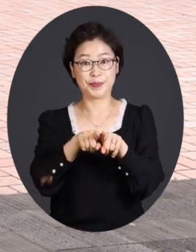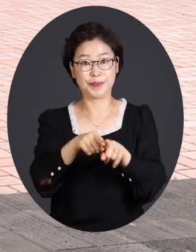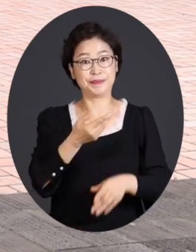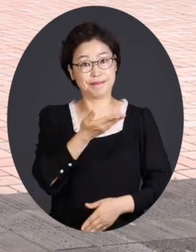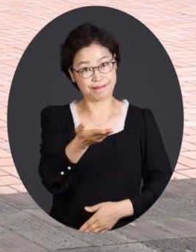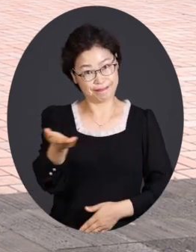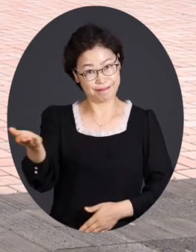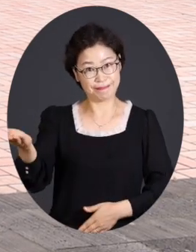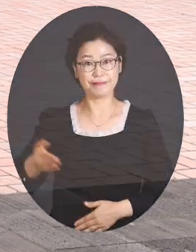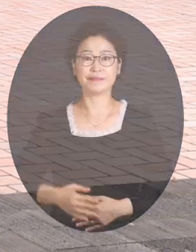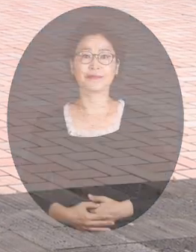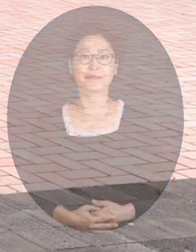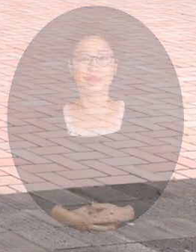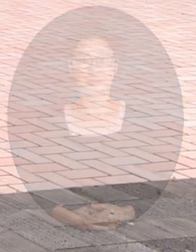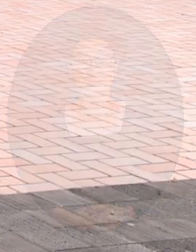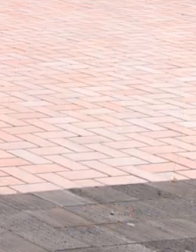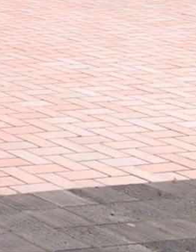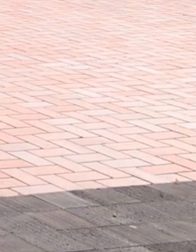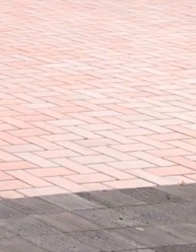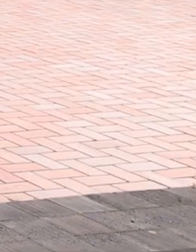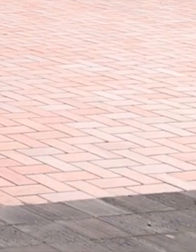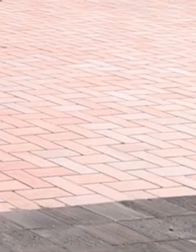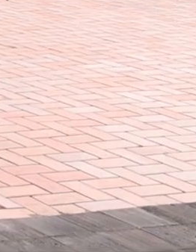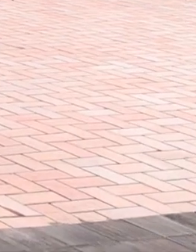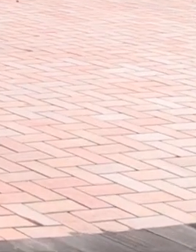만나보도록 하겠습니다.